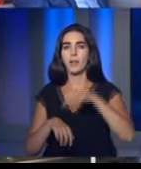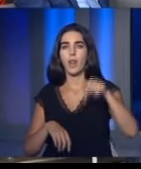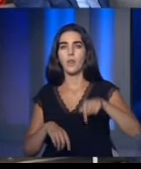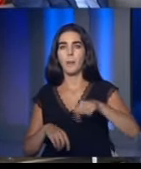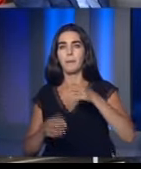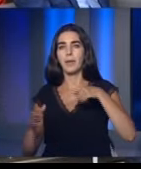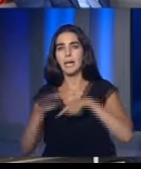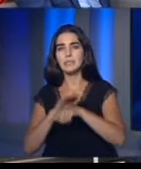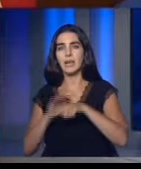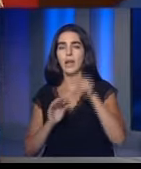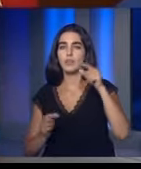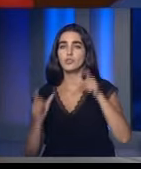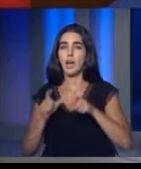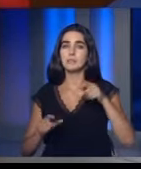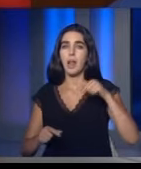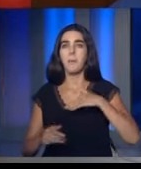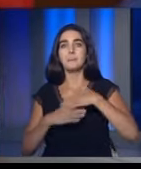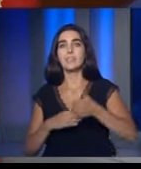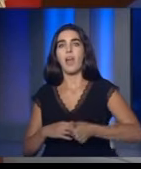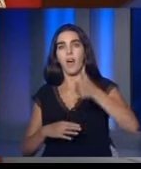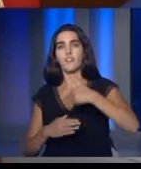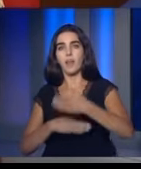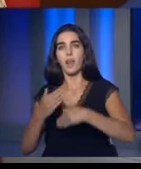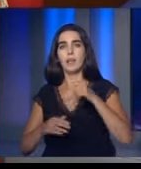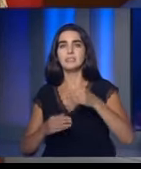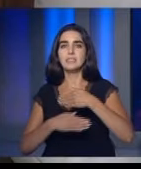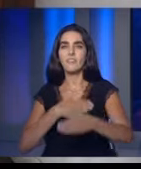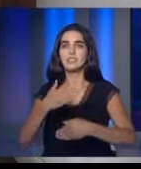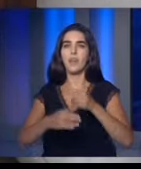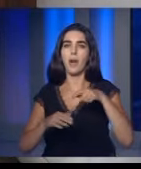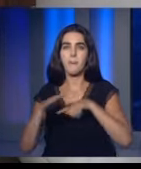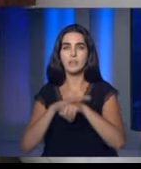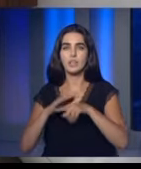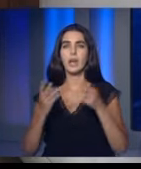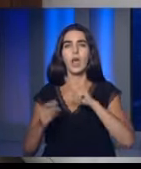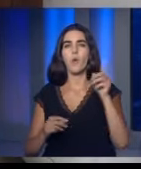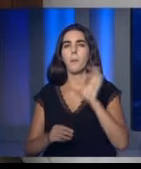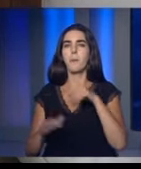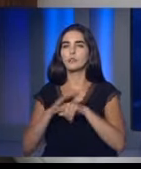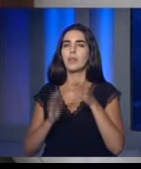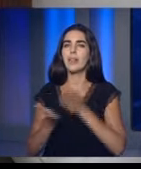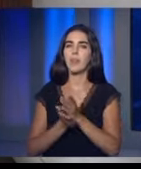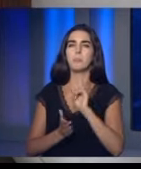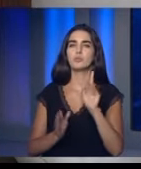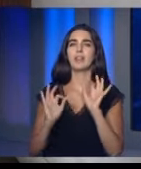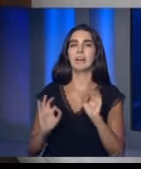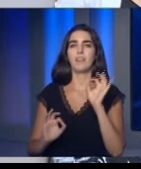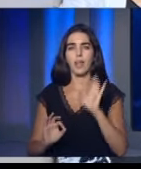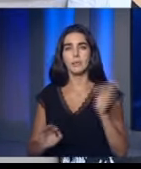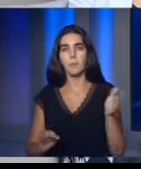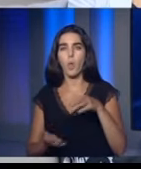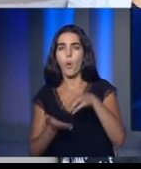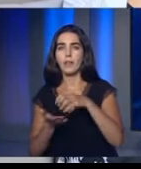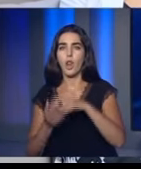لا يجب بعد اليوم إطلاق صفة النازحين عليهم، بل أصبح من الأفضل إطلاق صفة